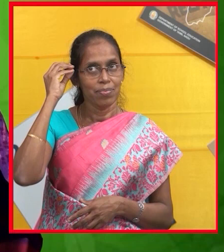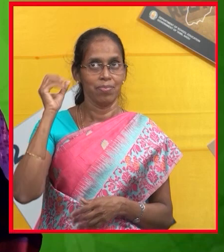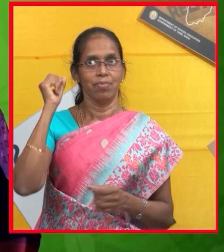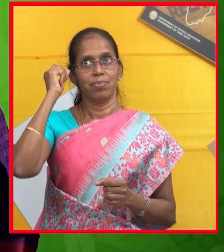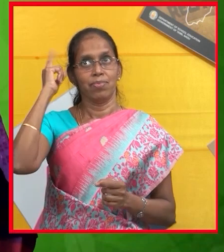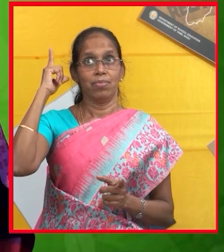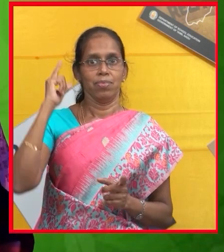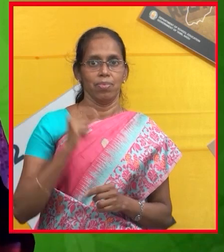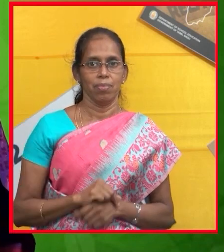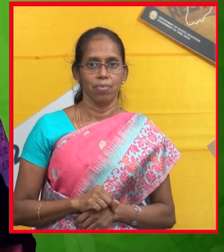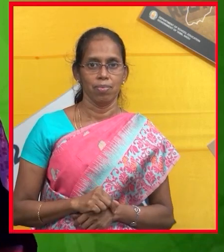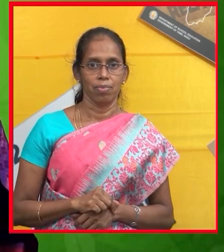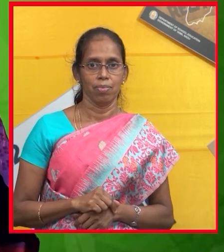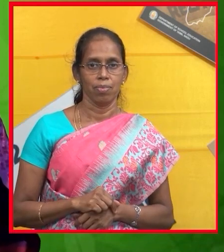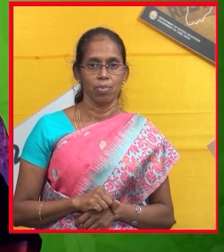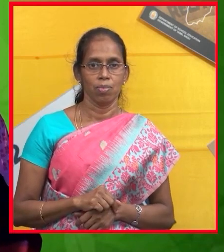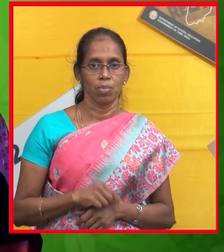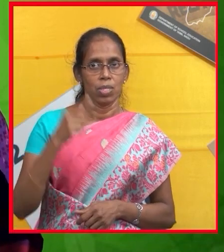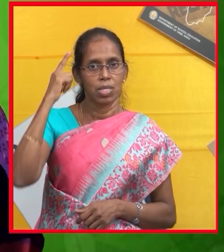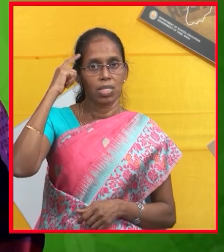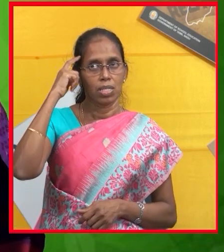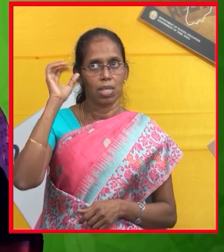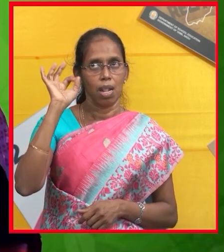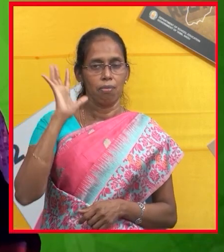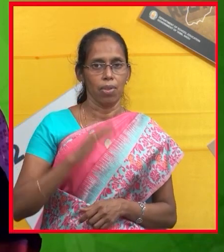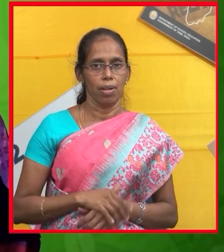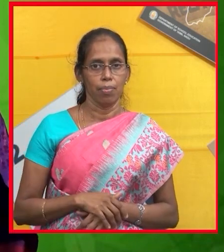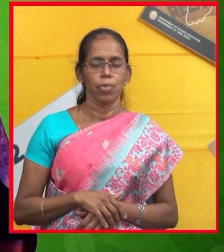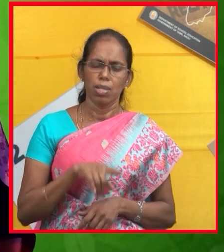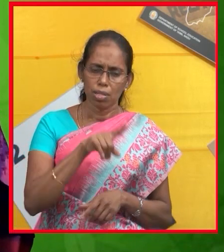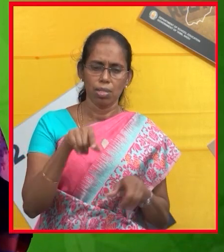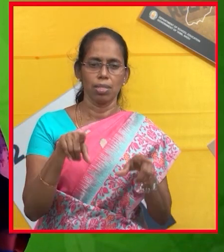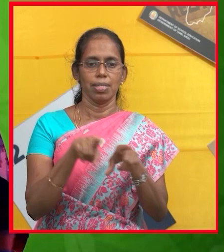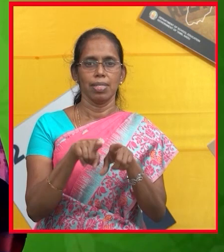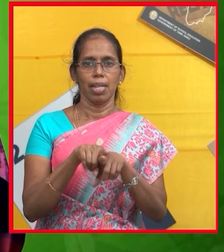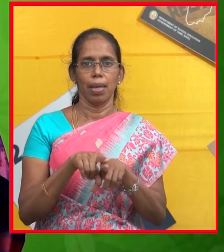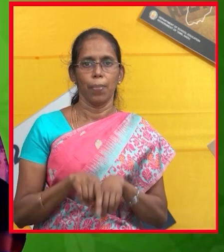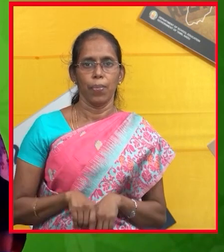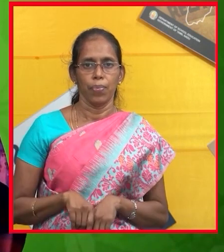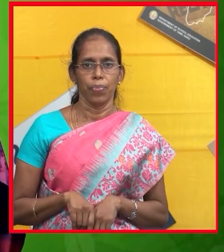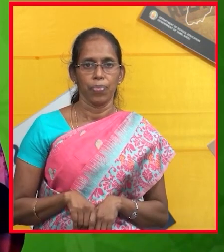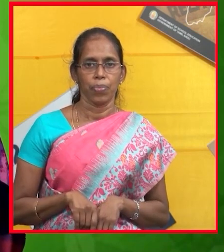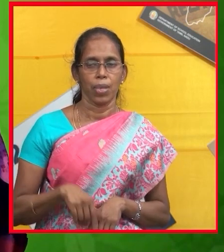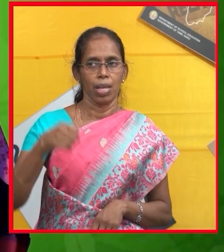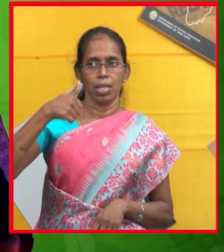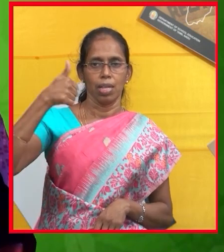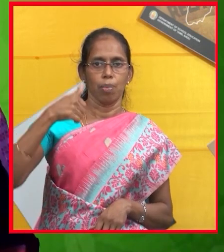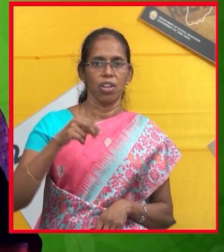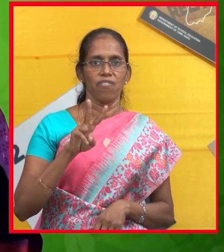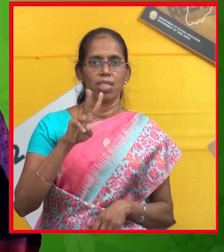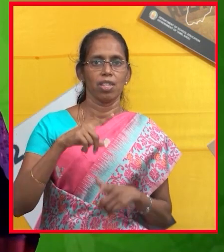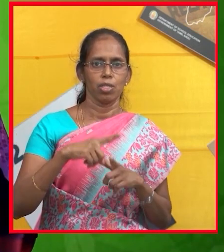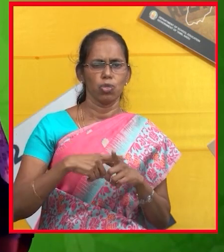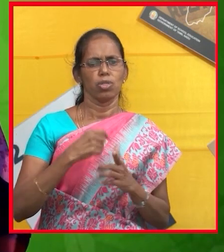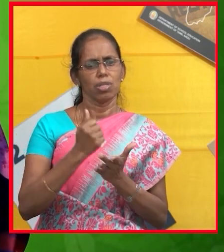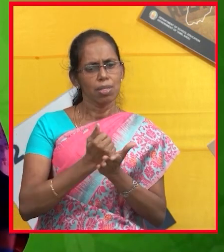இருக்கும், புரிஞ்சுக்கிற திறன் வந்து அவங்களுக்கு எப்படி இருக்குன்றதை பொறுத்து. இப்போ அதை மாதிரி தான் எல்லா விஷயமுமே. இப்போ அதை மாதிரி தான் அவங்க சொல்கிறாங்க, எல்லாருக்கும் ஒரே மாதிரி தான்